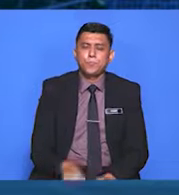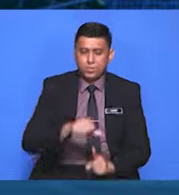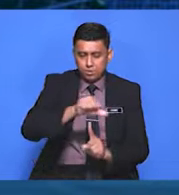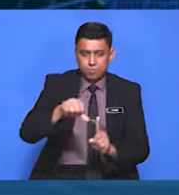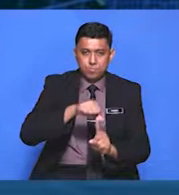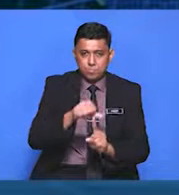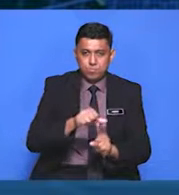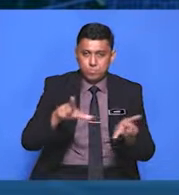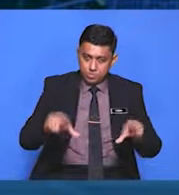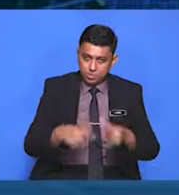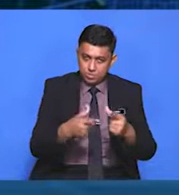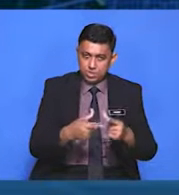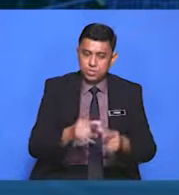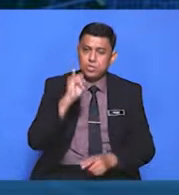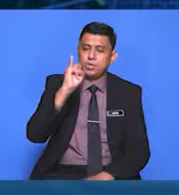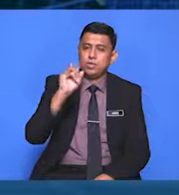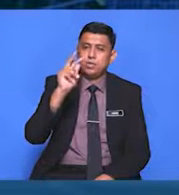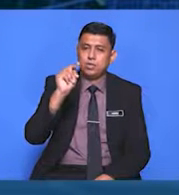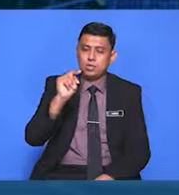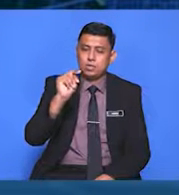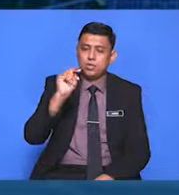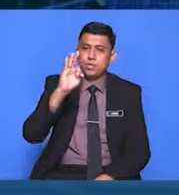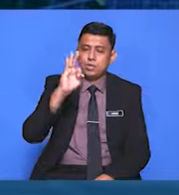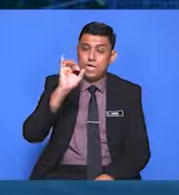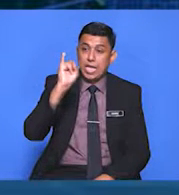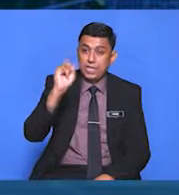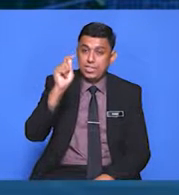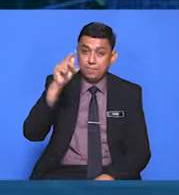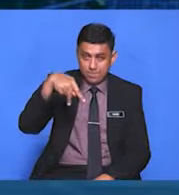Apabila berlaku inflasi tarikan permintaan,